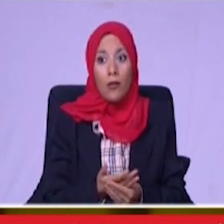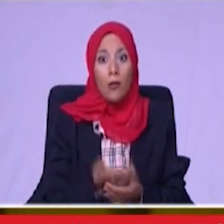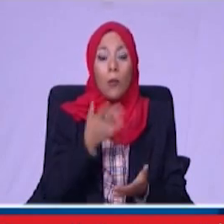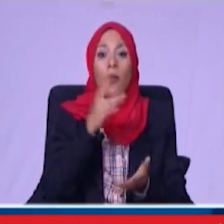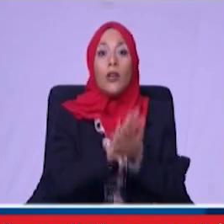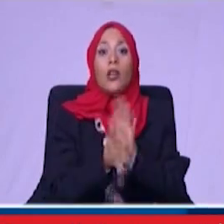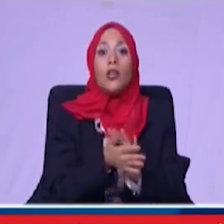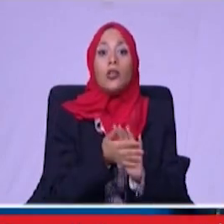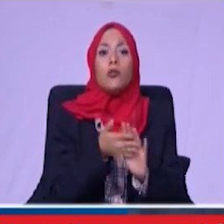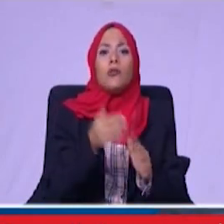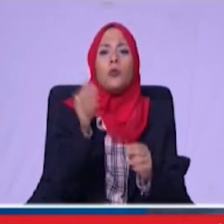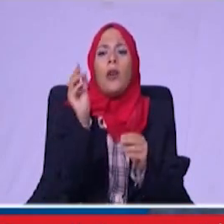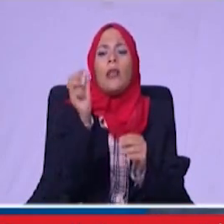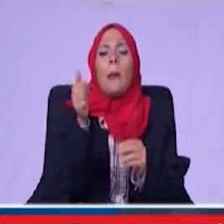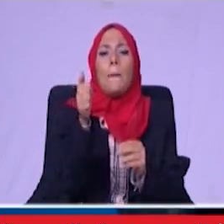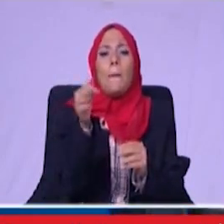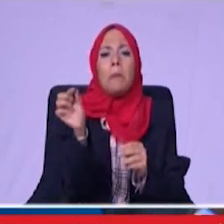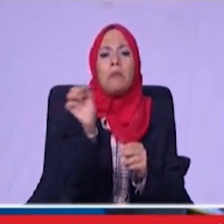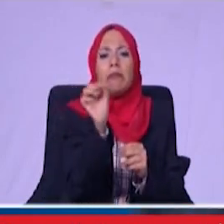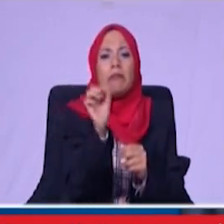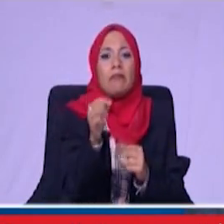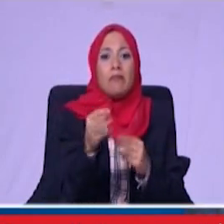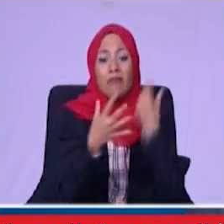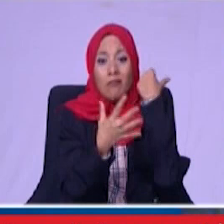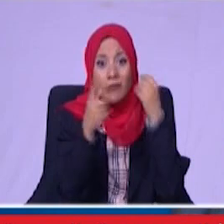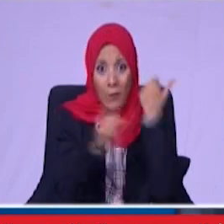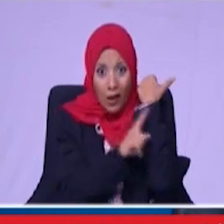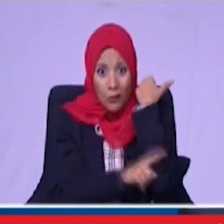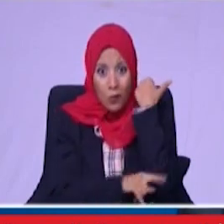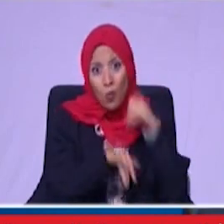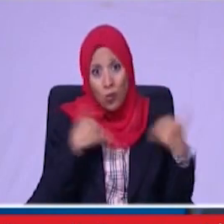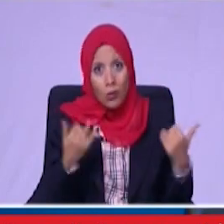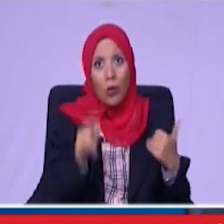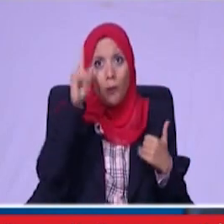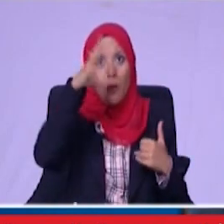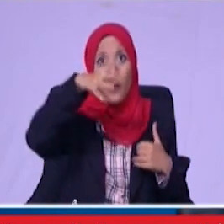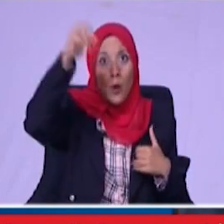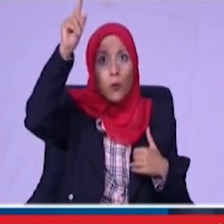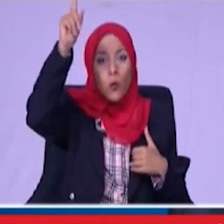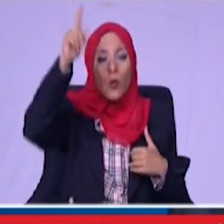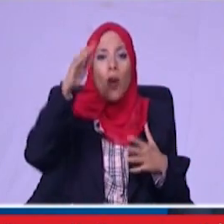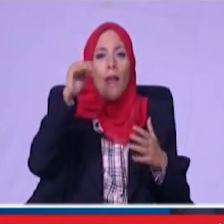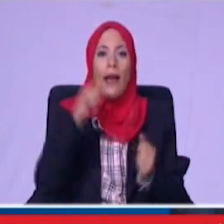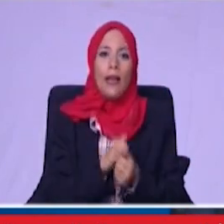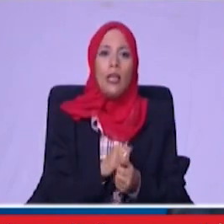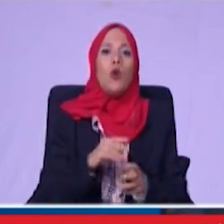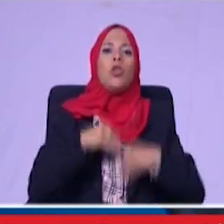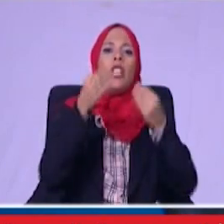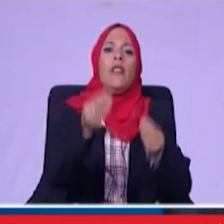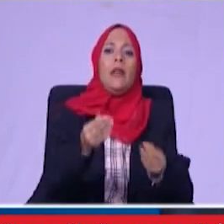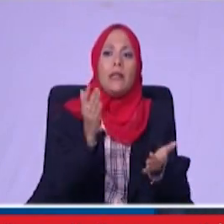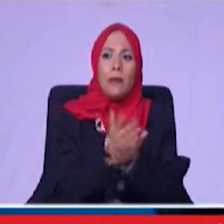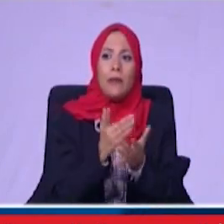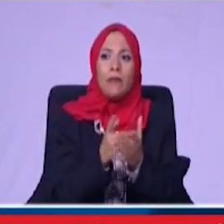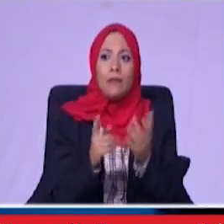شويه دم شويه دم سقط لانه سبحان الله يا دكتور عمرو مجرد ما يتقال بدايه